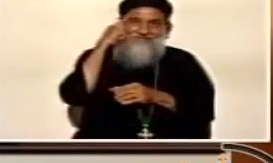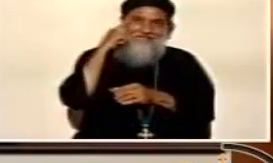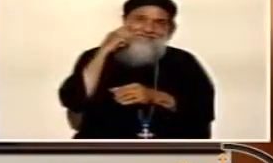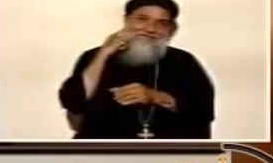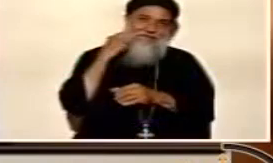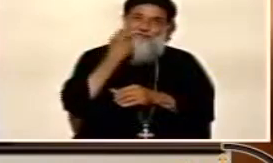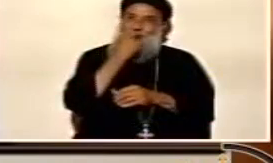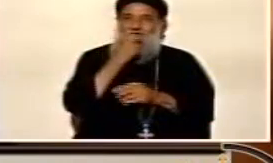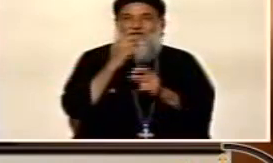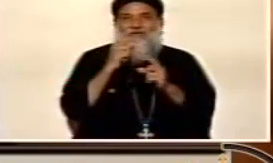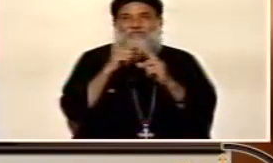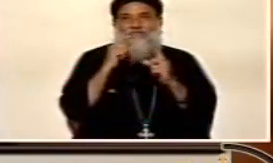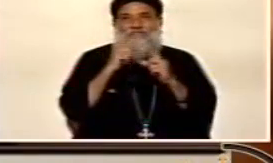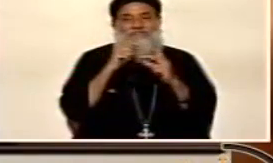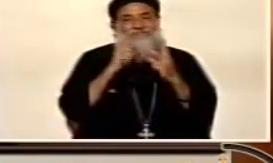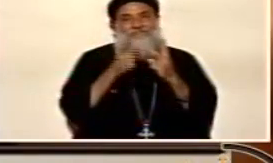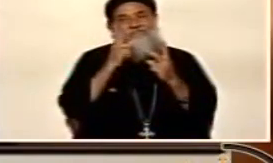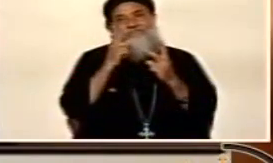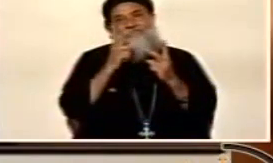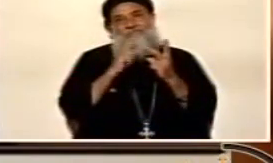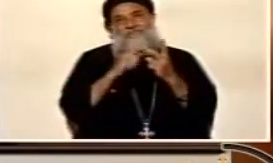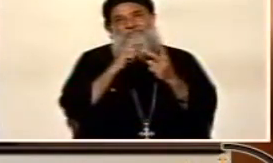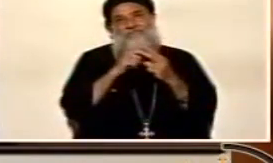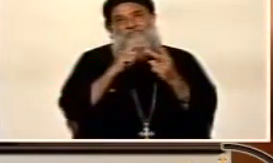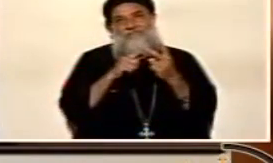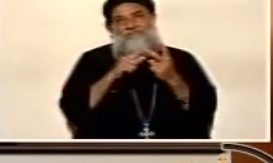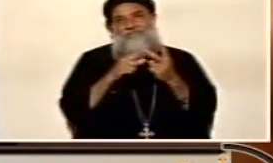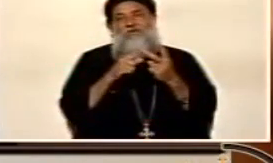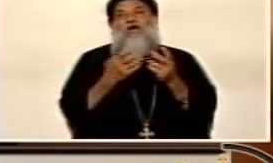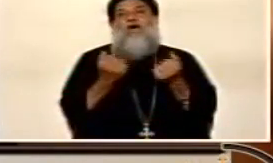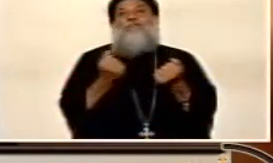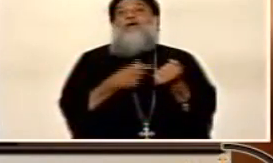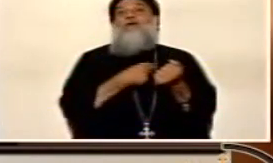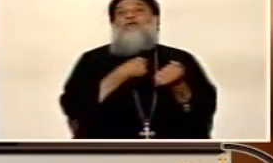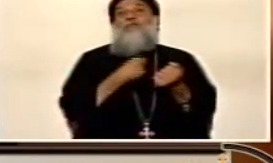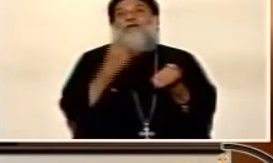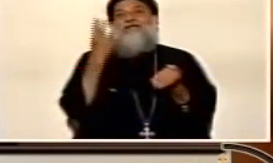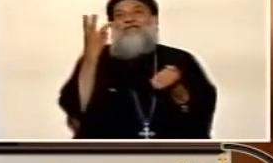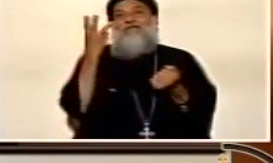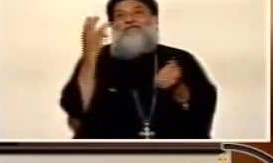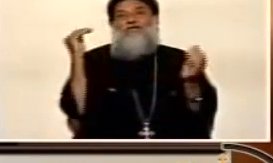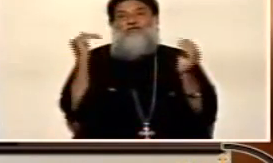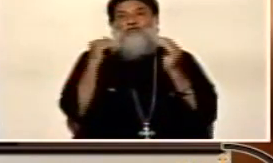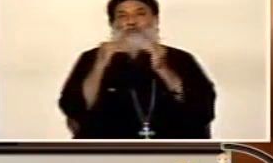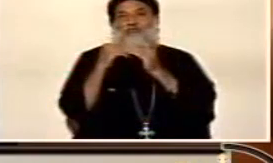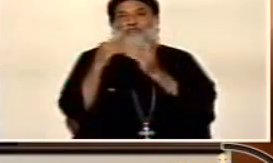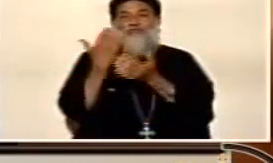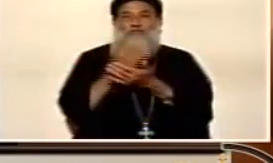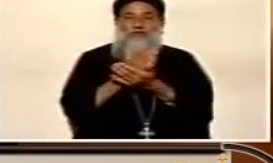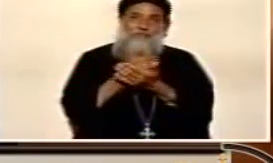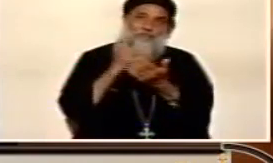الأربعة والجمعة وثلاث أيام يونان. صوم يونان،